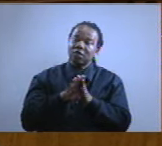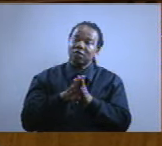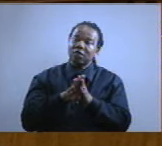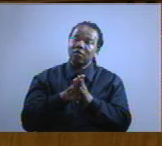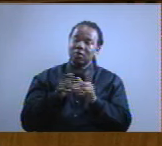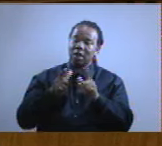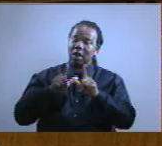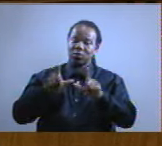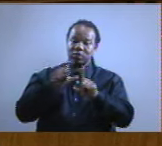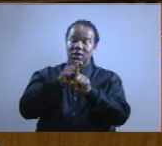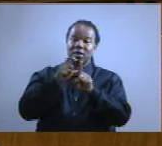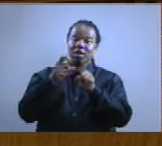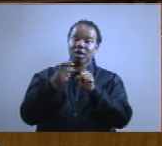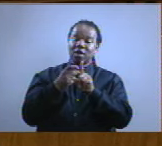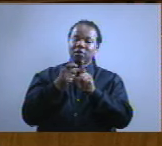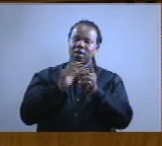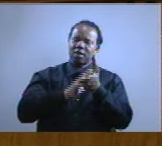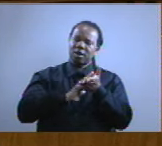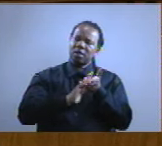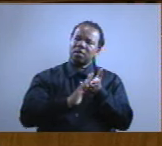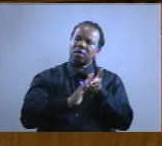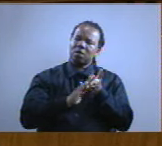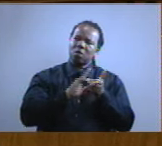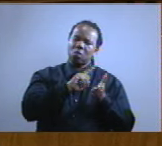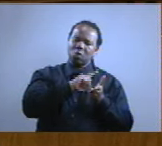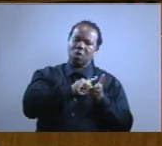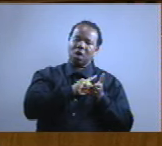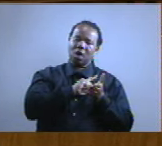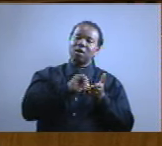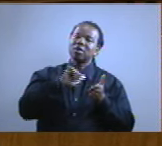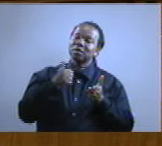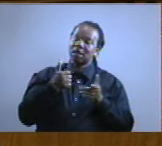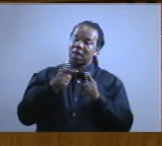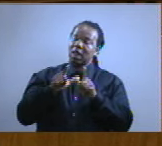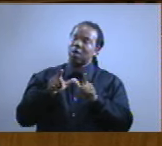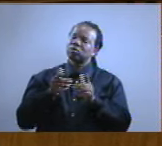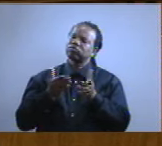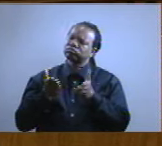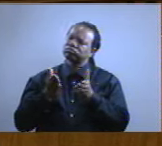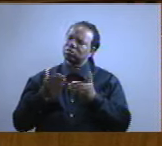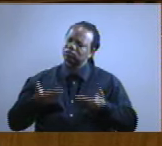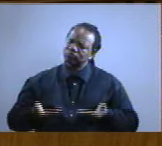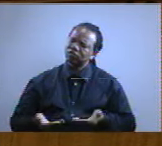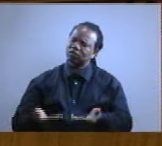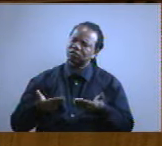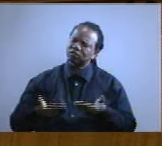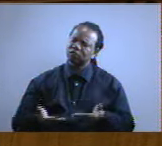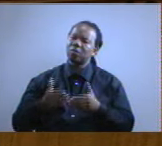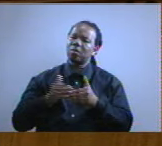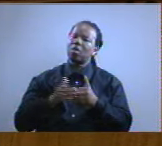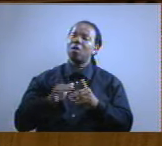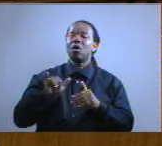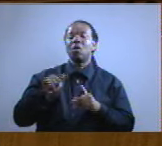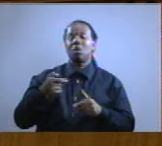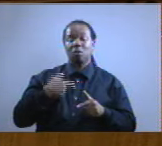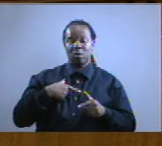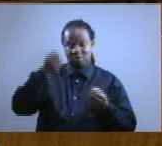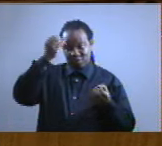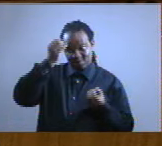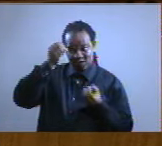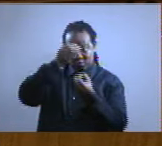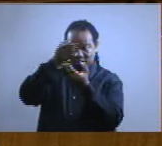dienslewering vergemaklik. Wanneer mense inligting in hulle taal ontvang op plekke soos